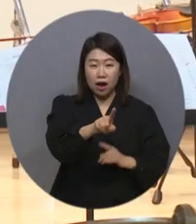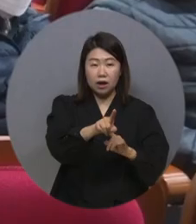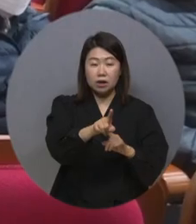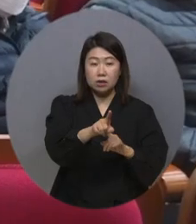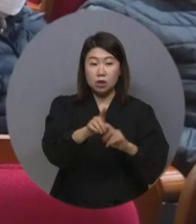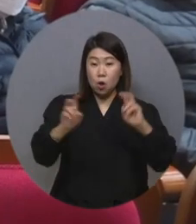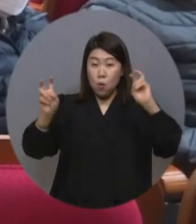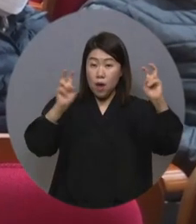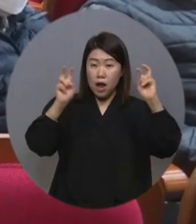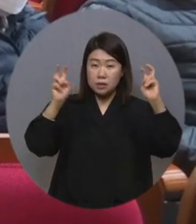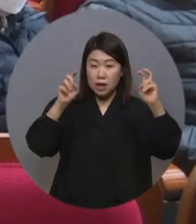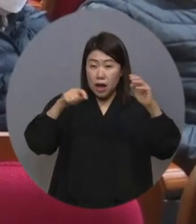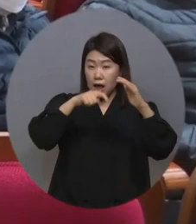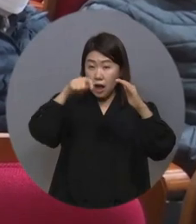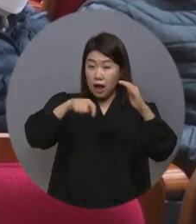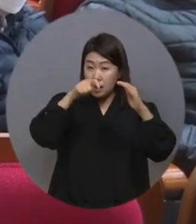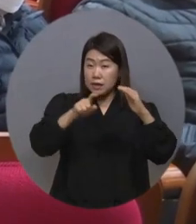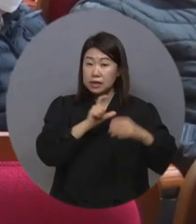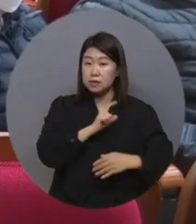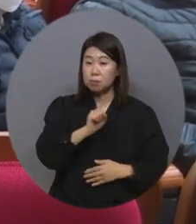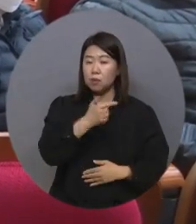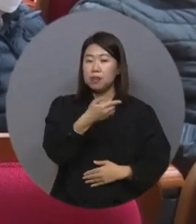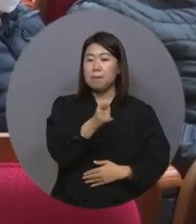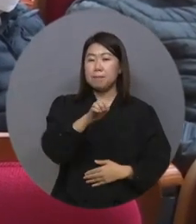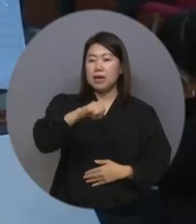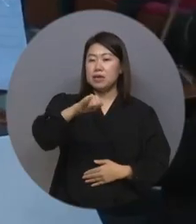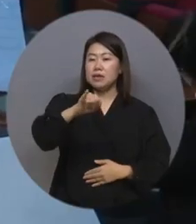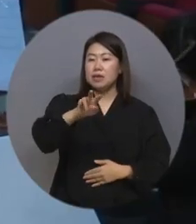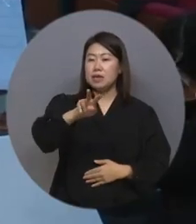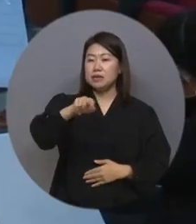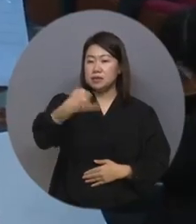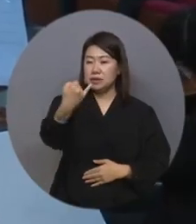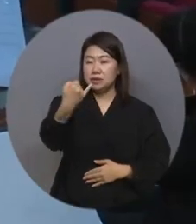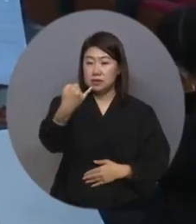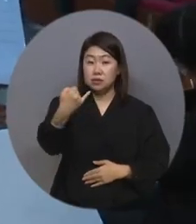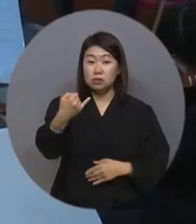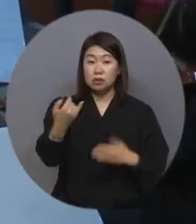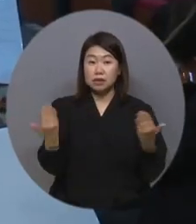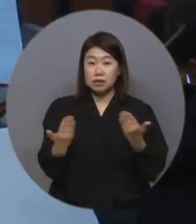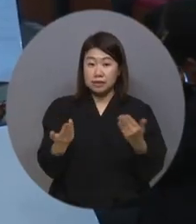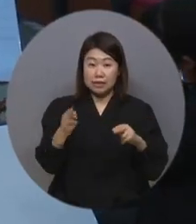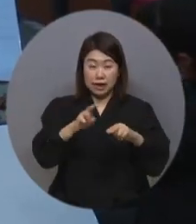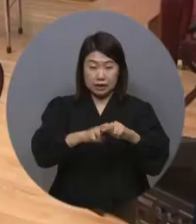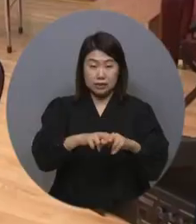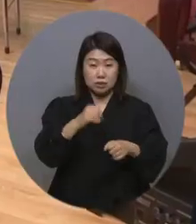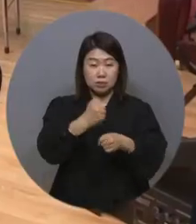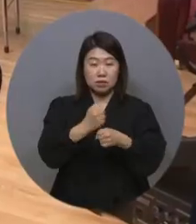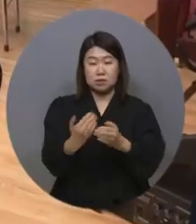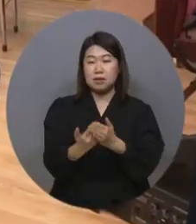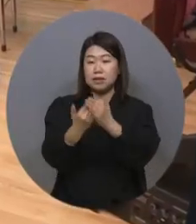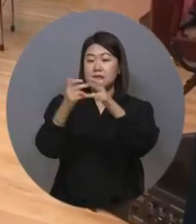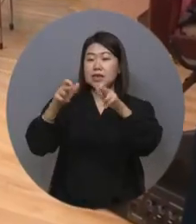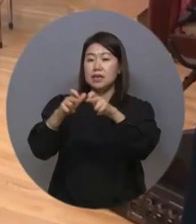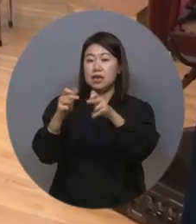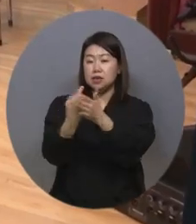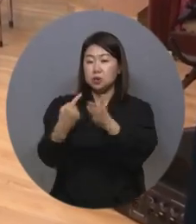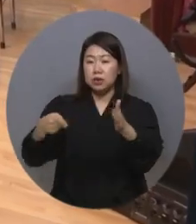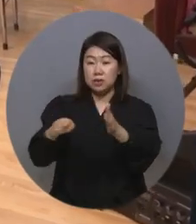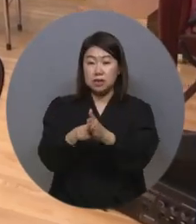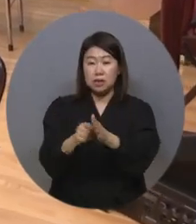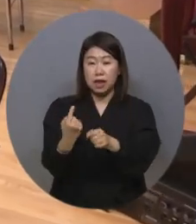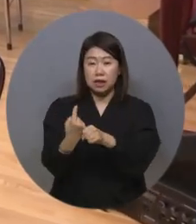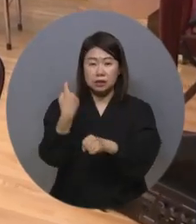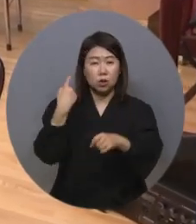주식회사 네페스가 안정적인 장애인 고용과 일자리 창출을 위해 창단한 발달장애인 오케스트라로 작년